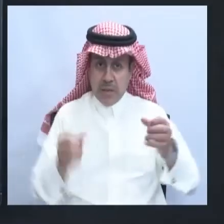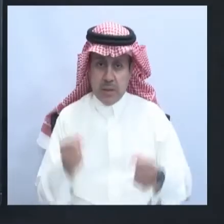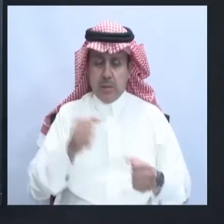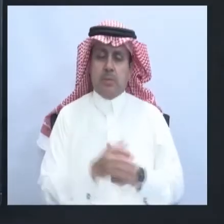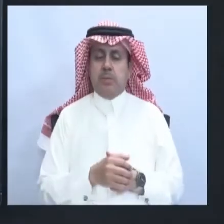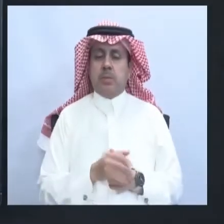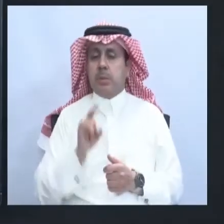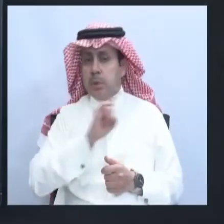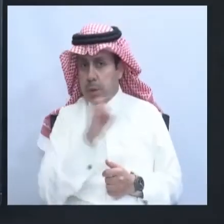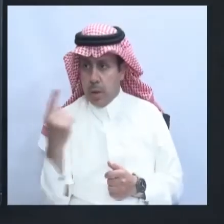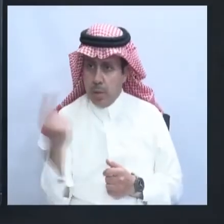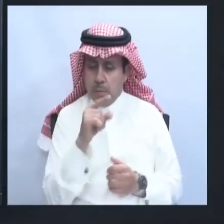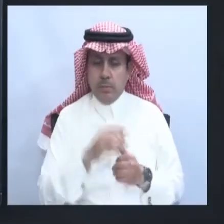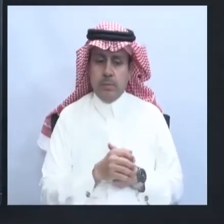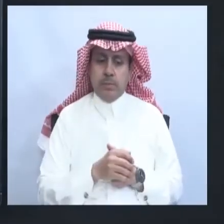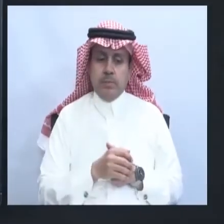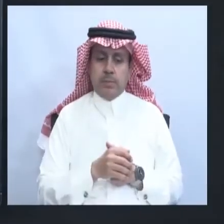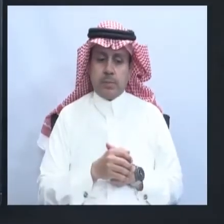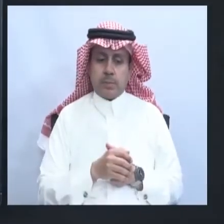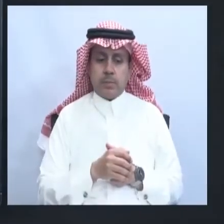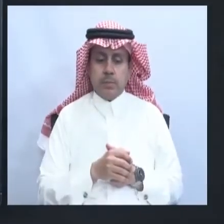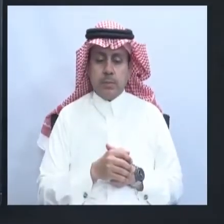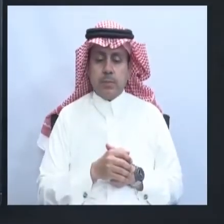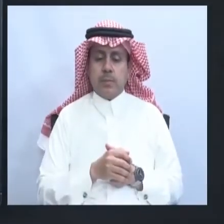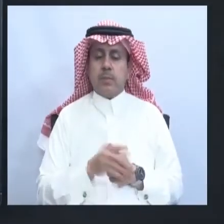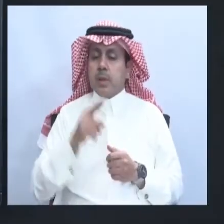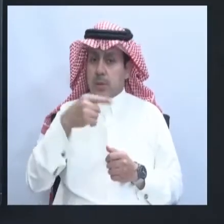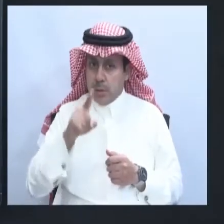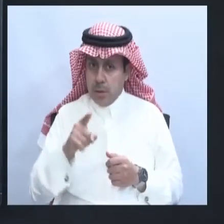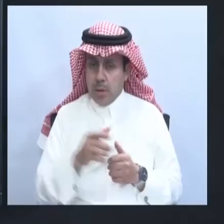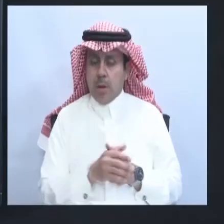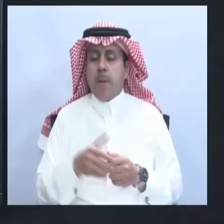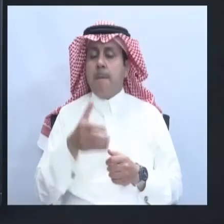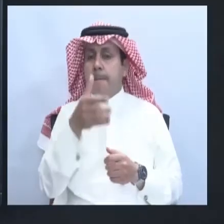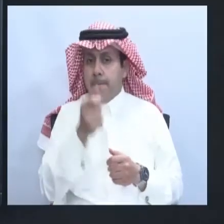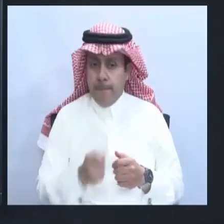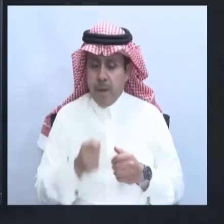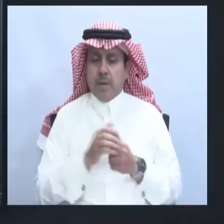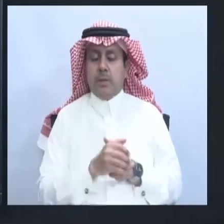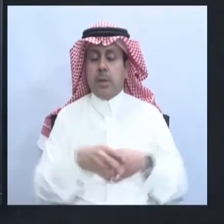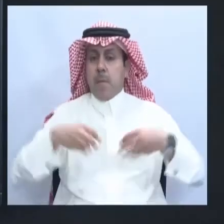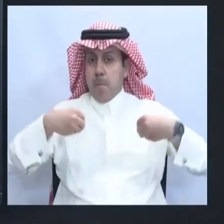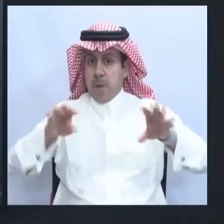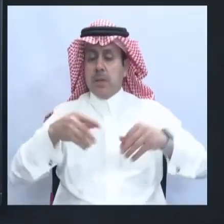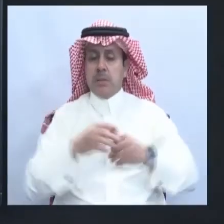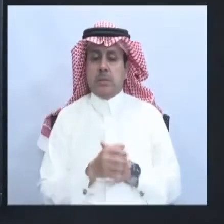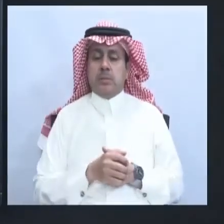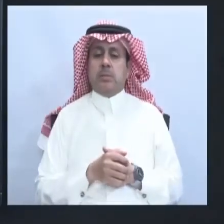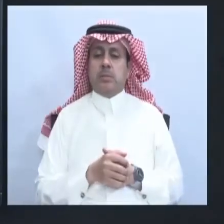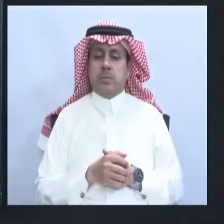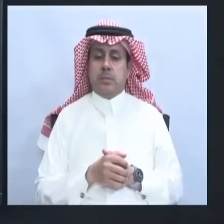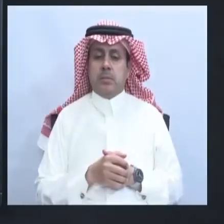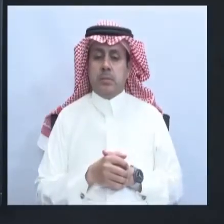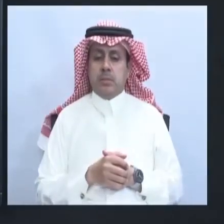دون اذن ولكن حين اجزت البيعه صح البيع هذا ما يتعلق بهذا الشرط والامثله عليه